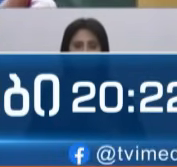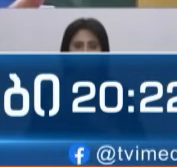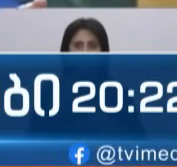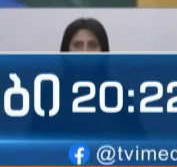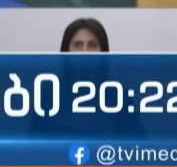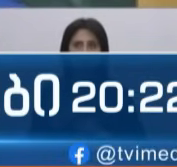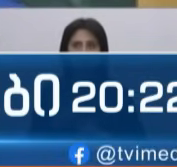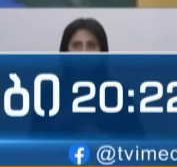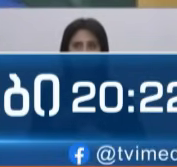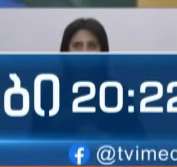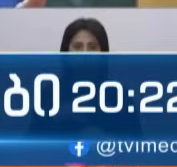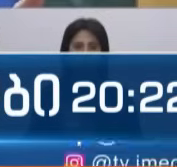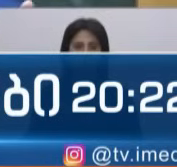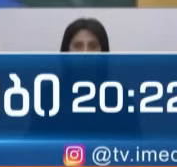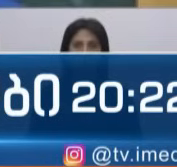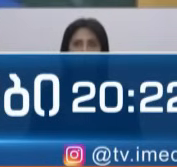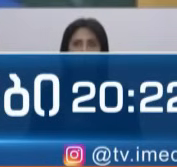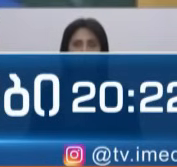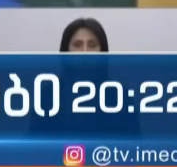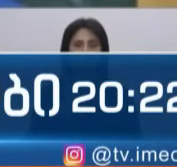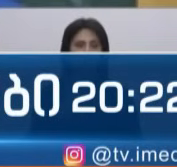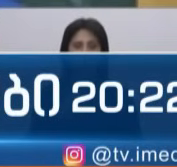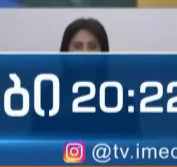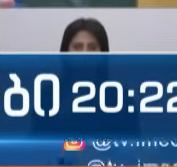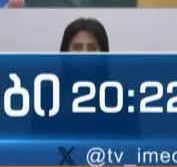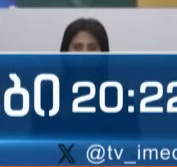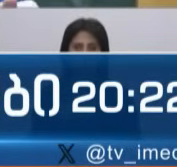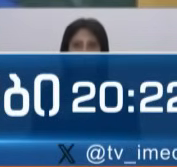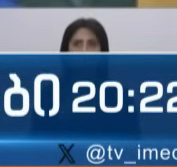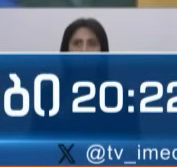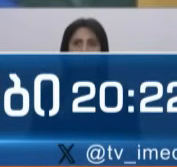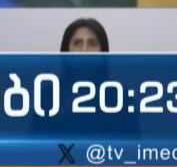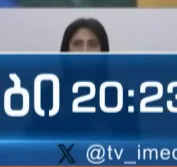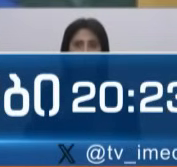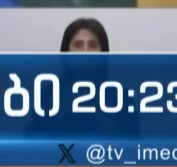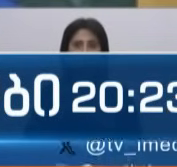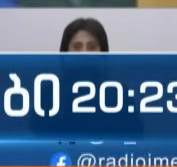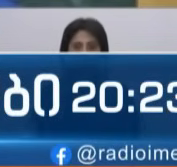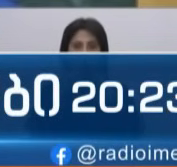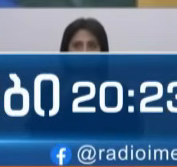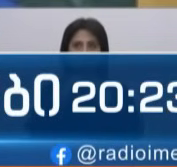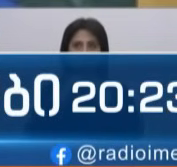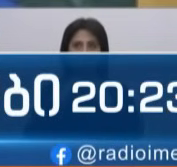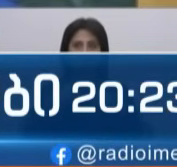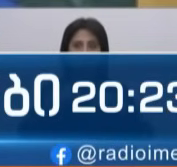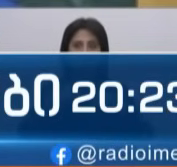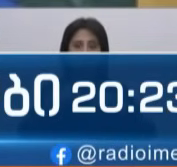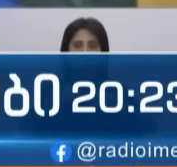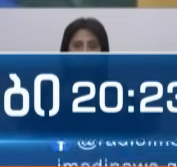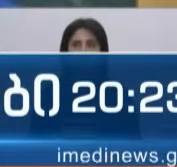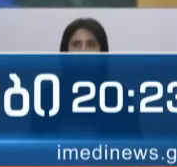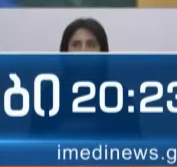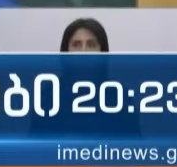გამო, რომელიც ამას წინ უძღოდა. ჩვენ ამაზე არაერთხელ გვისაუბრია. რატომ დააყენეს სპეცრაზმი ჯეშკრის წინ? რატომ